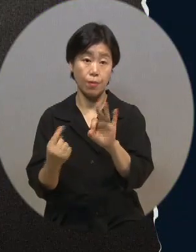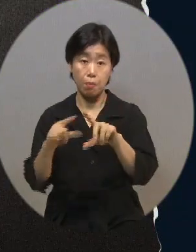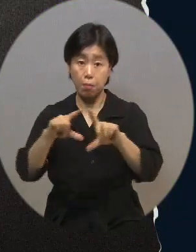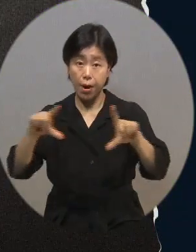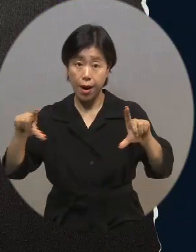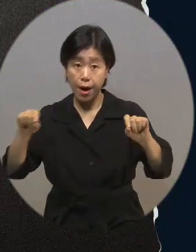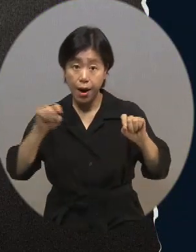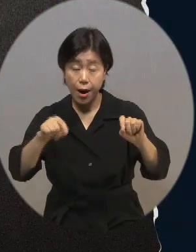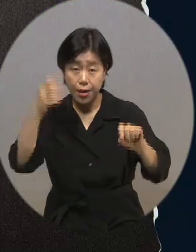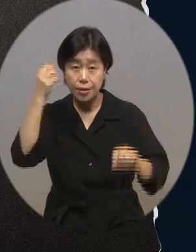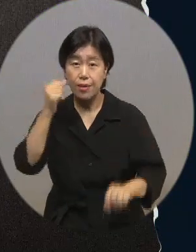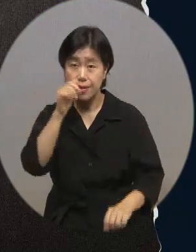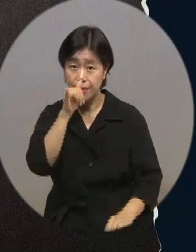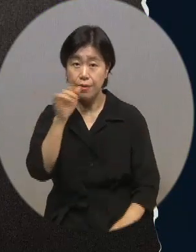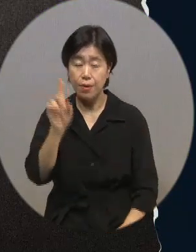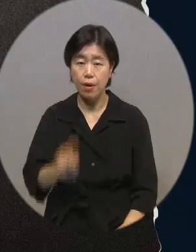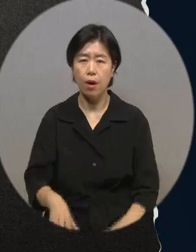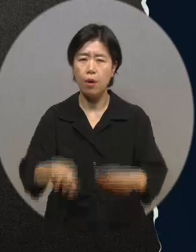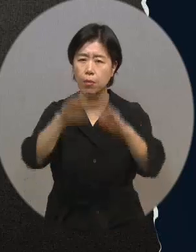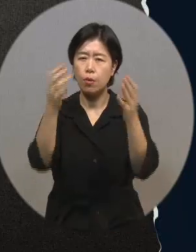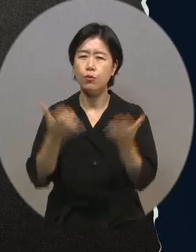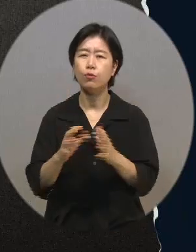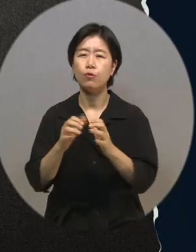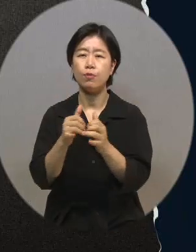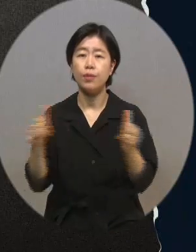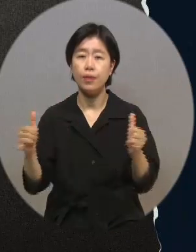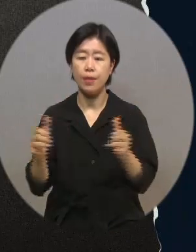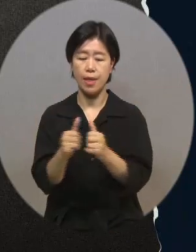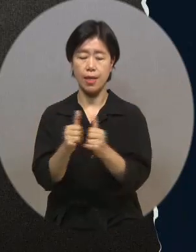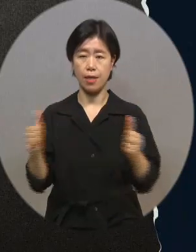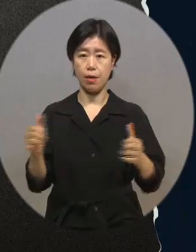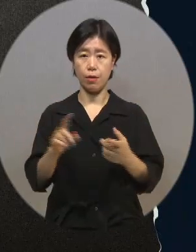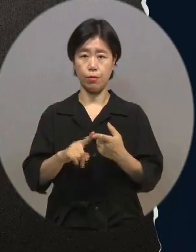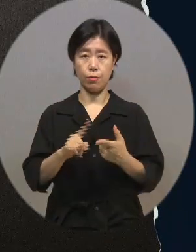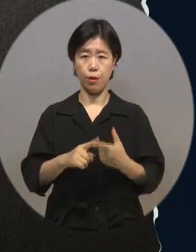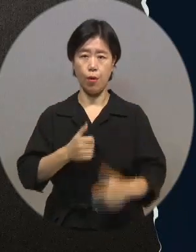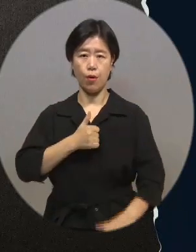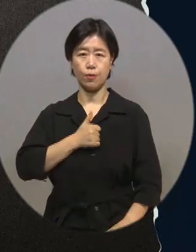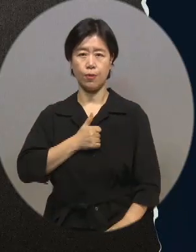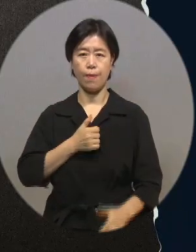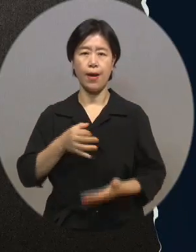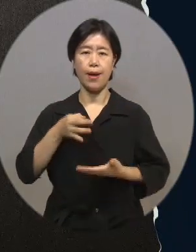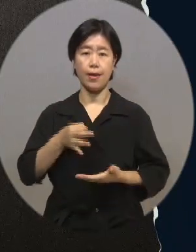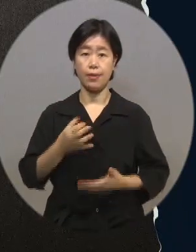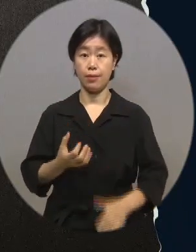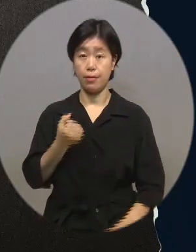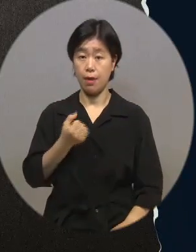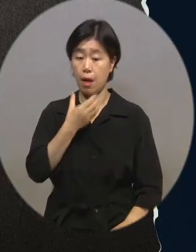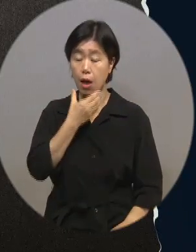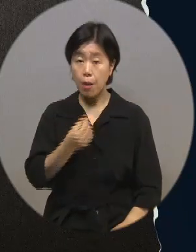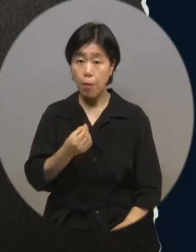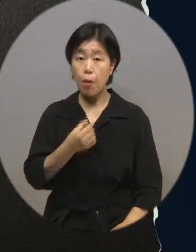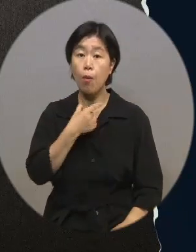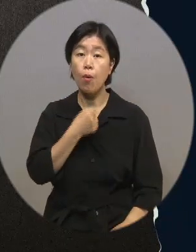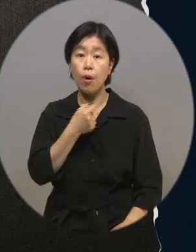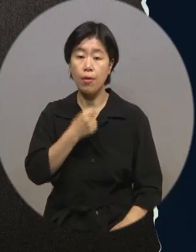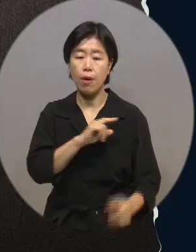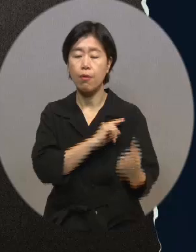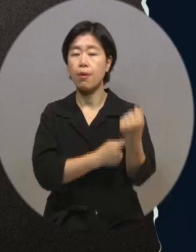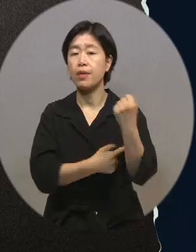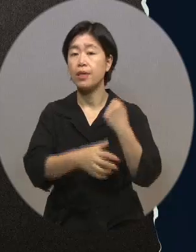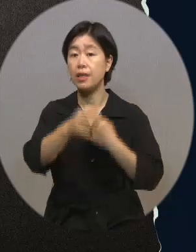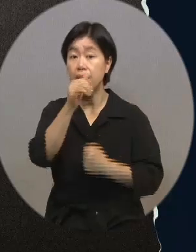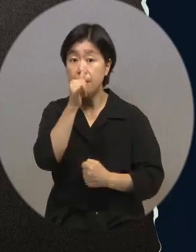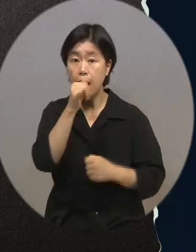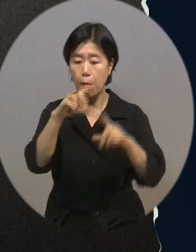제10조 그 모든 국민은 인간으로서의 존엄과 가치를 가지며 또 행복을 추구할 권리가 있다. 또